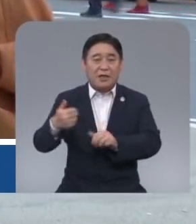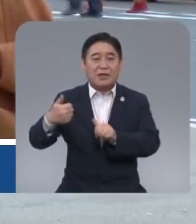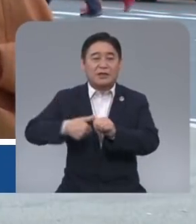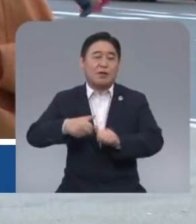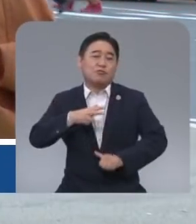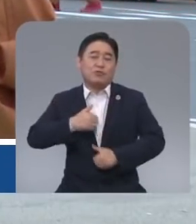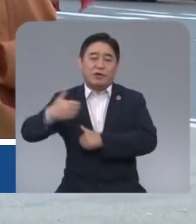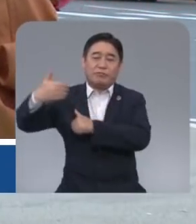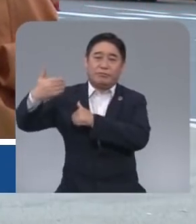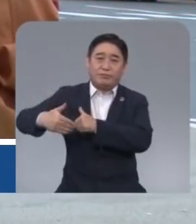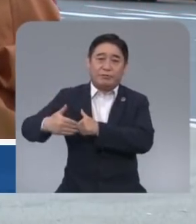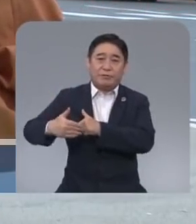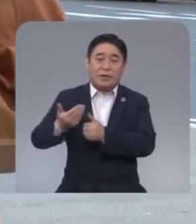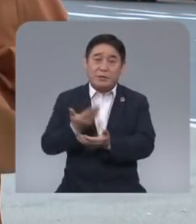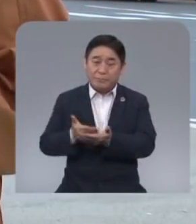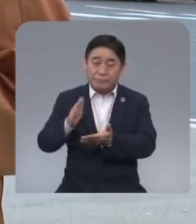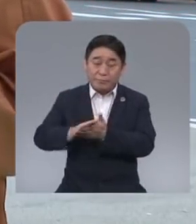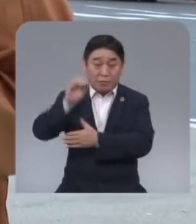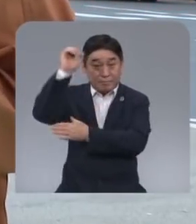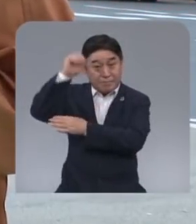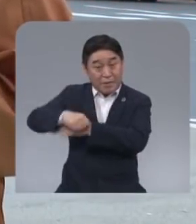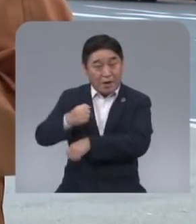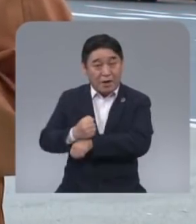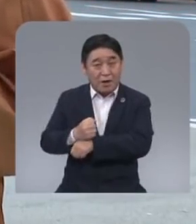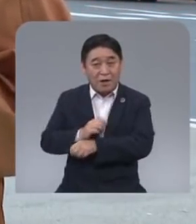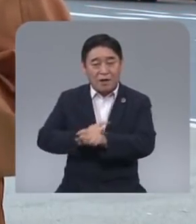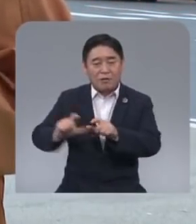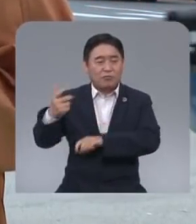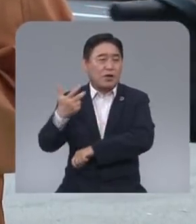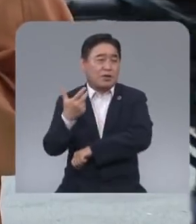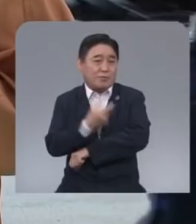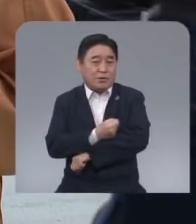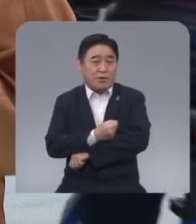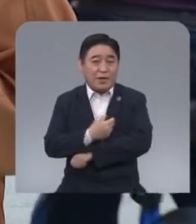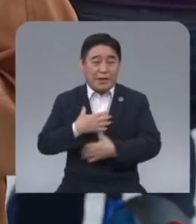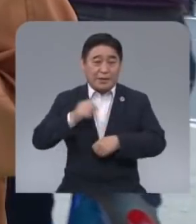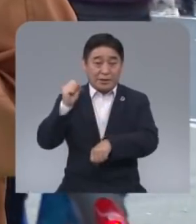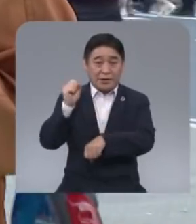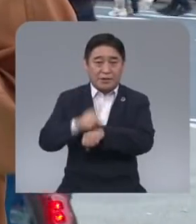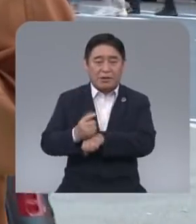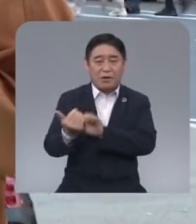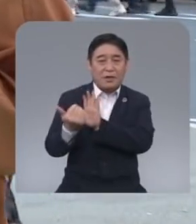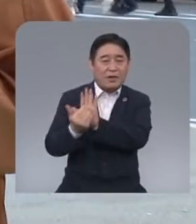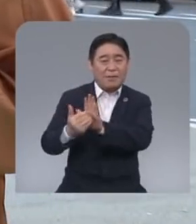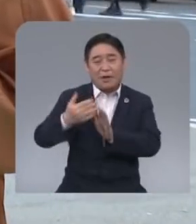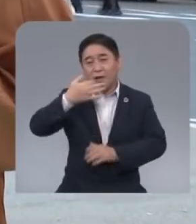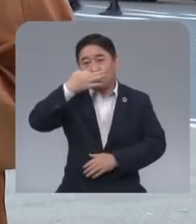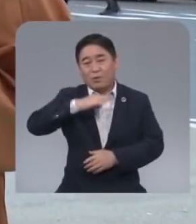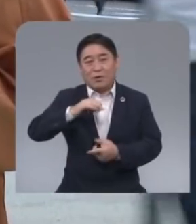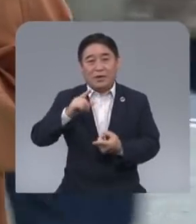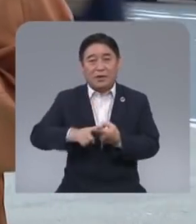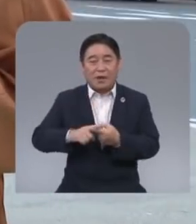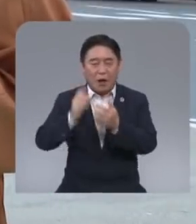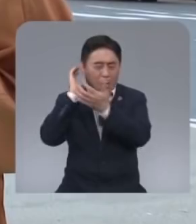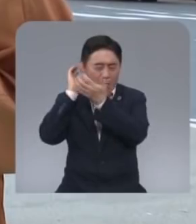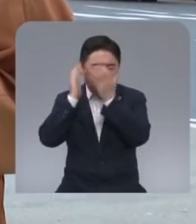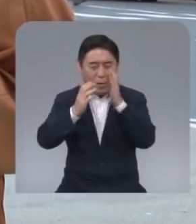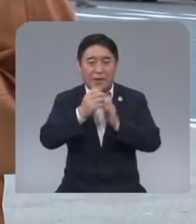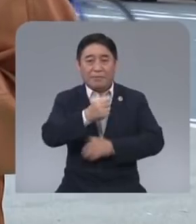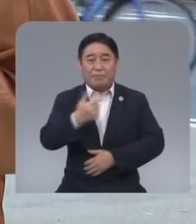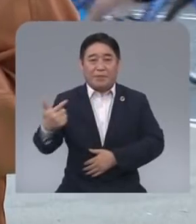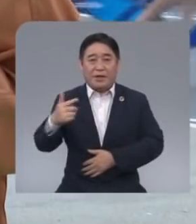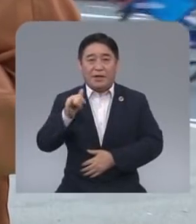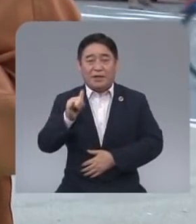자문위의 권고안을 수정해 승인하면서 추가 접종의 안전성과 예방 효과에 대한 혼란이 커지고